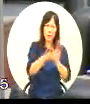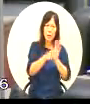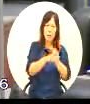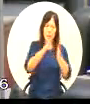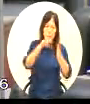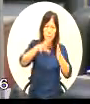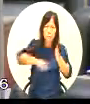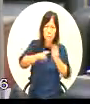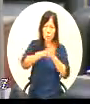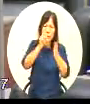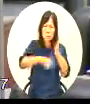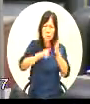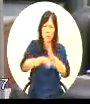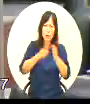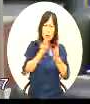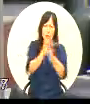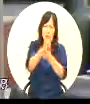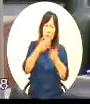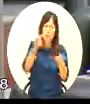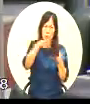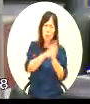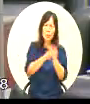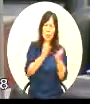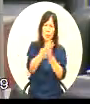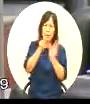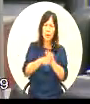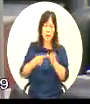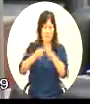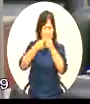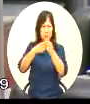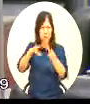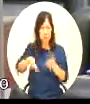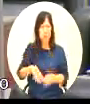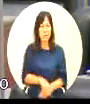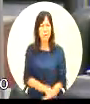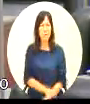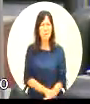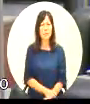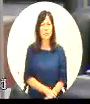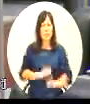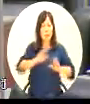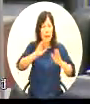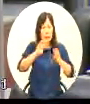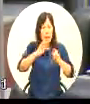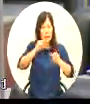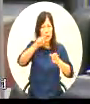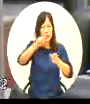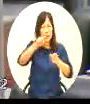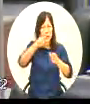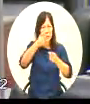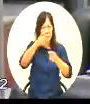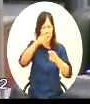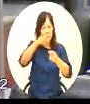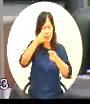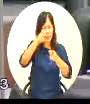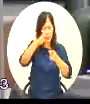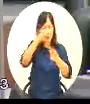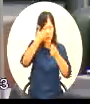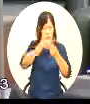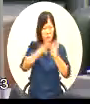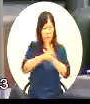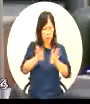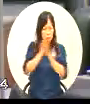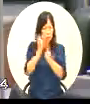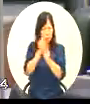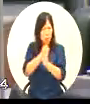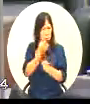核定综合规划报告，而且是第一站而已哦。然后预计还要107年不知道可不可以开工。那第